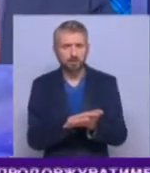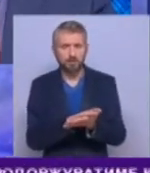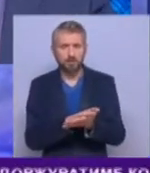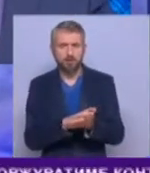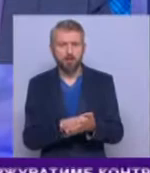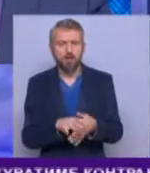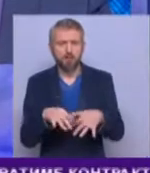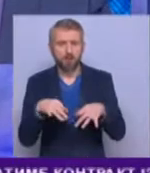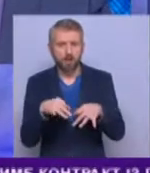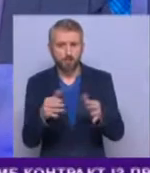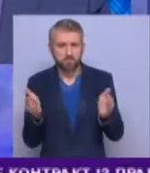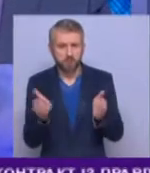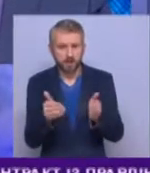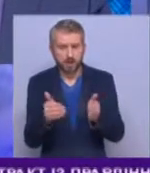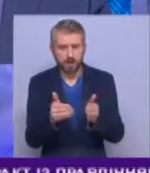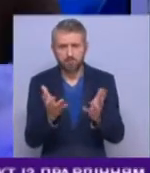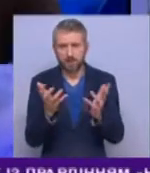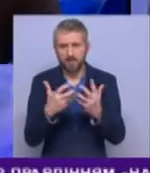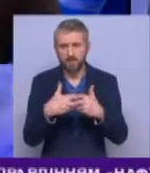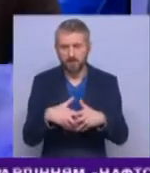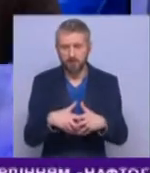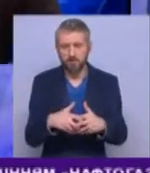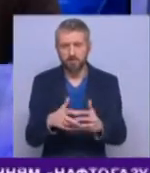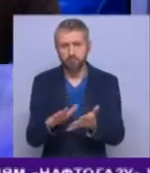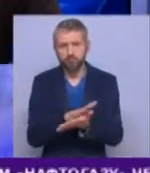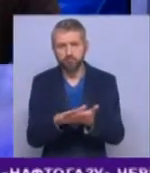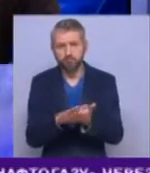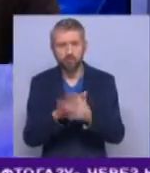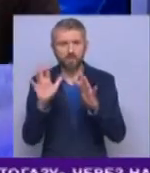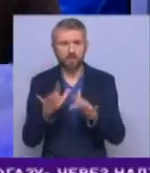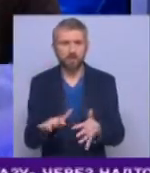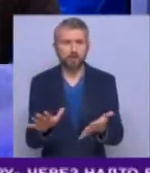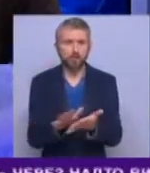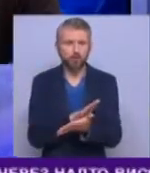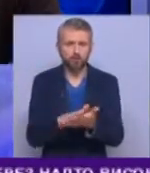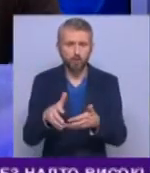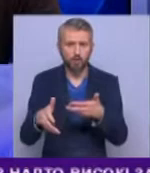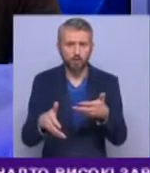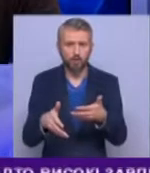транспорт за цей малий, мала механізація, вони там сніг розгребли,